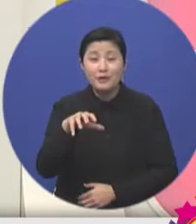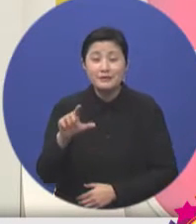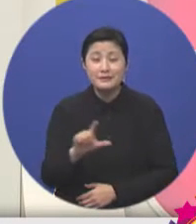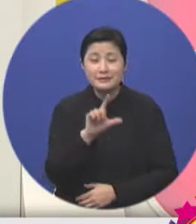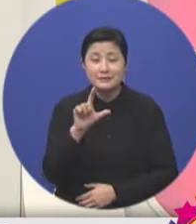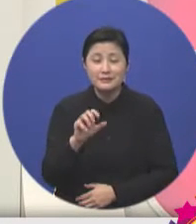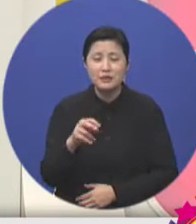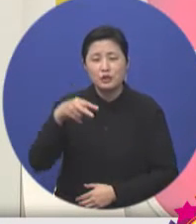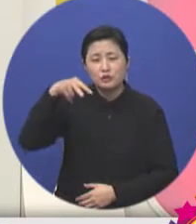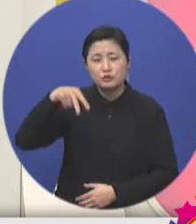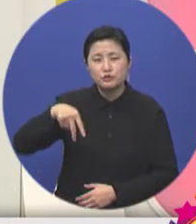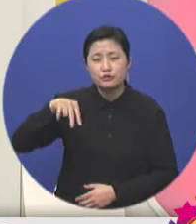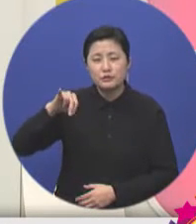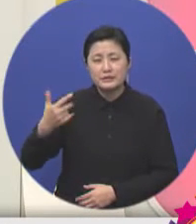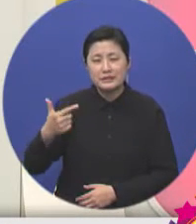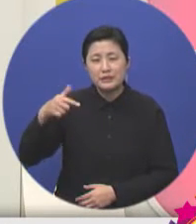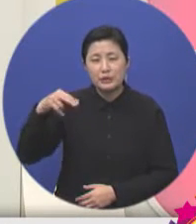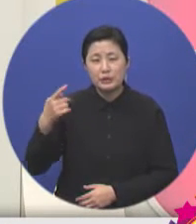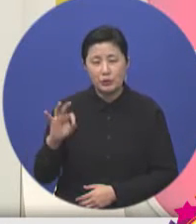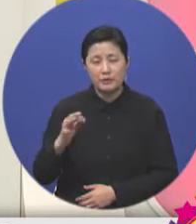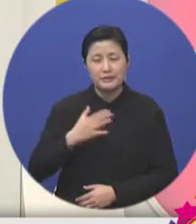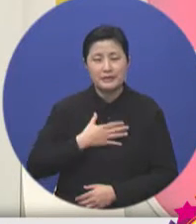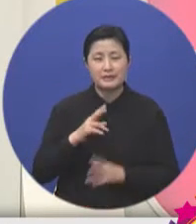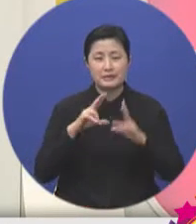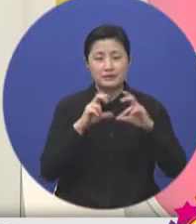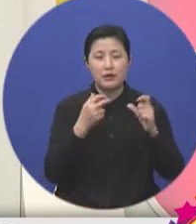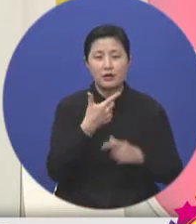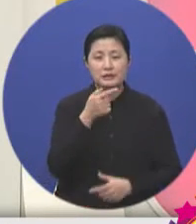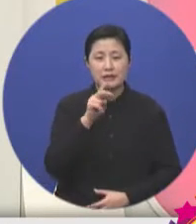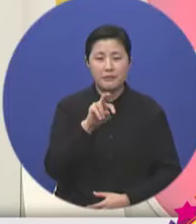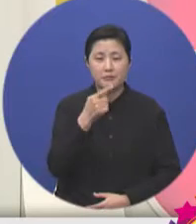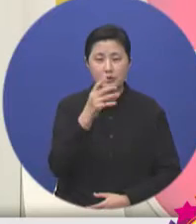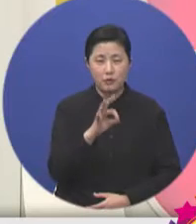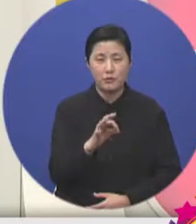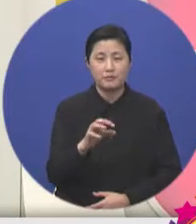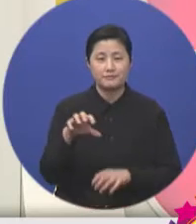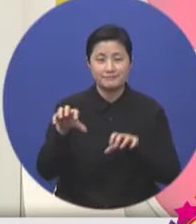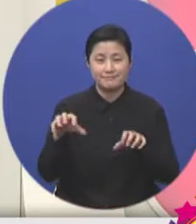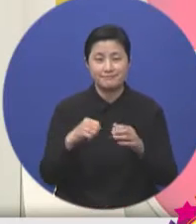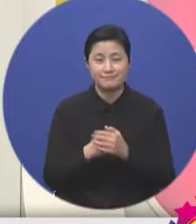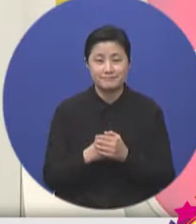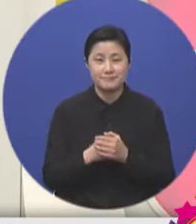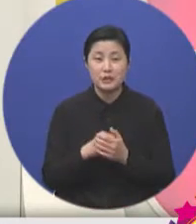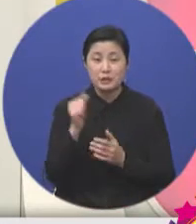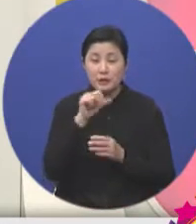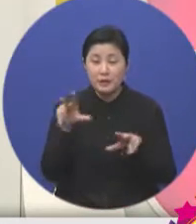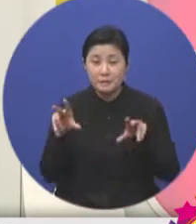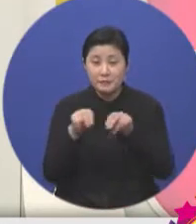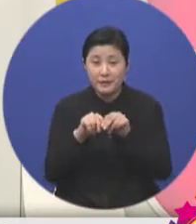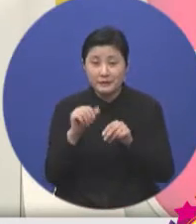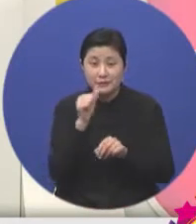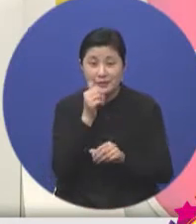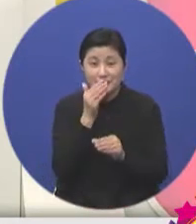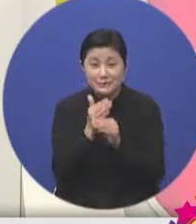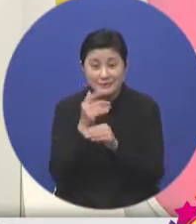어머니? 수진동이요. 수진동, 저는 성남동에 네. 살아요. 네. 네. 지금 뭐 소개팅 알고 계신